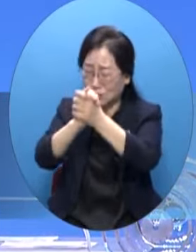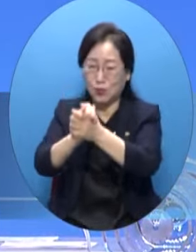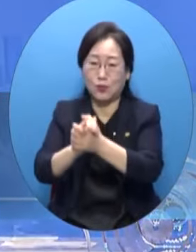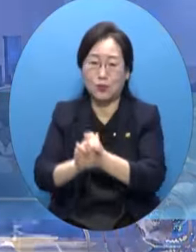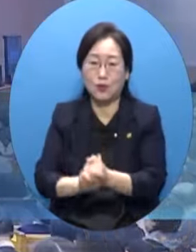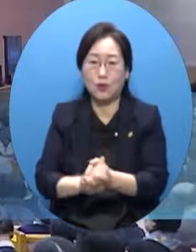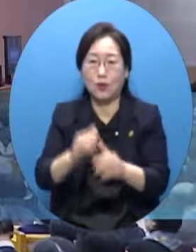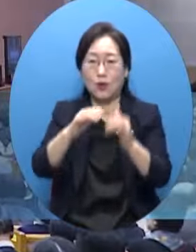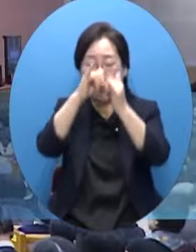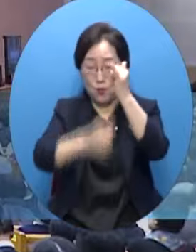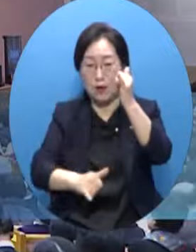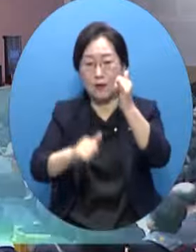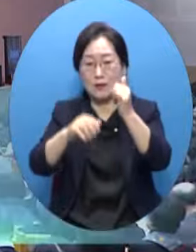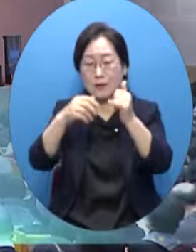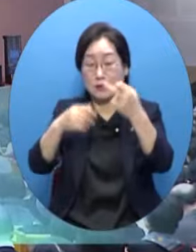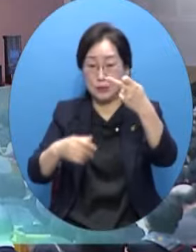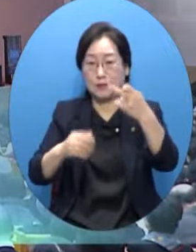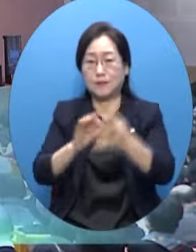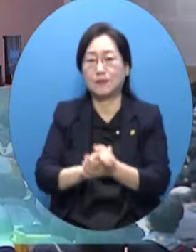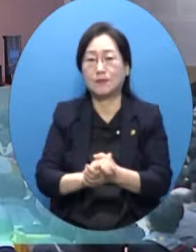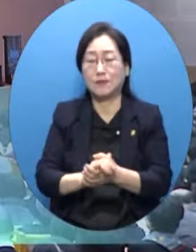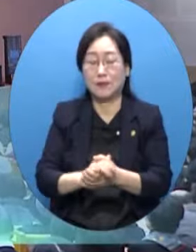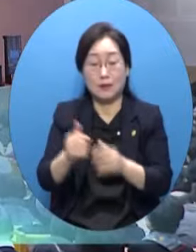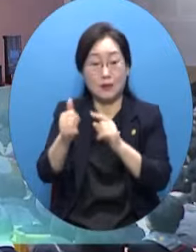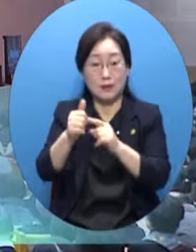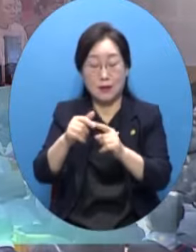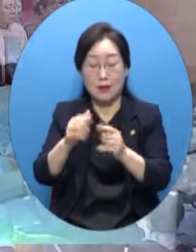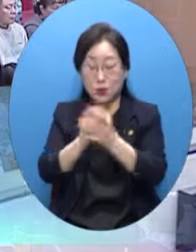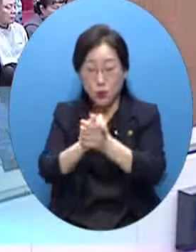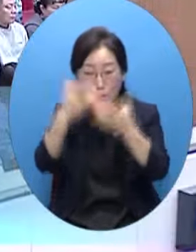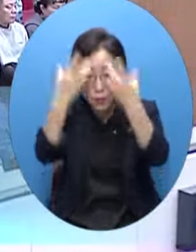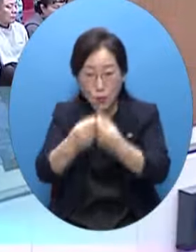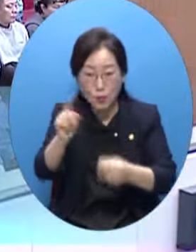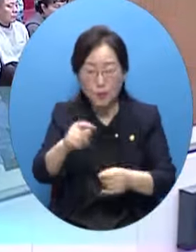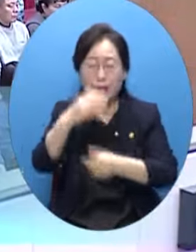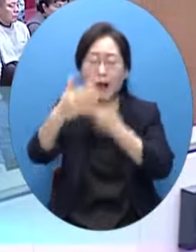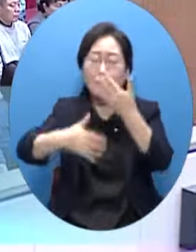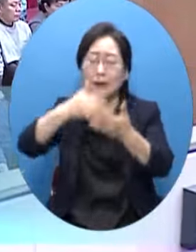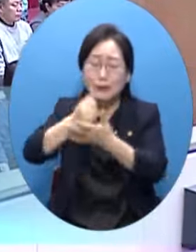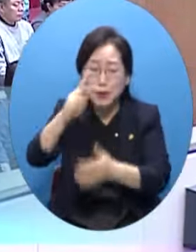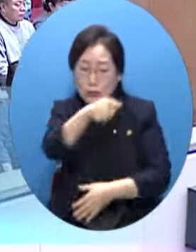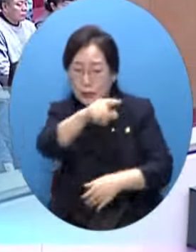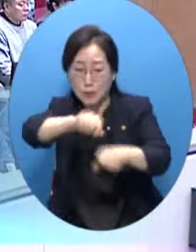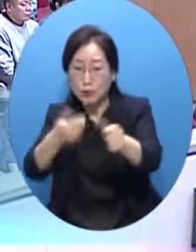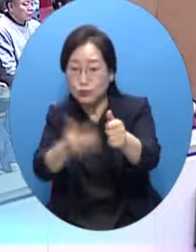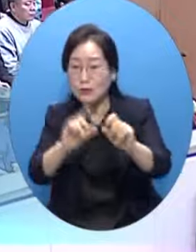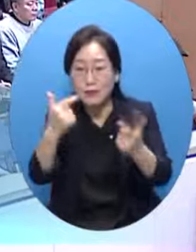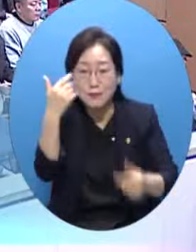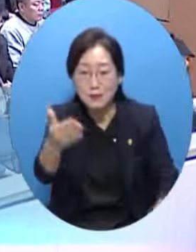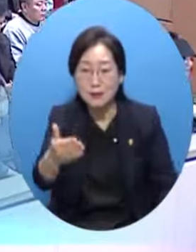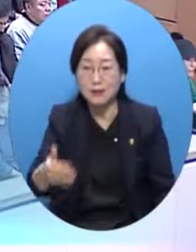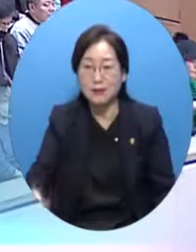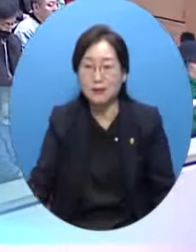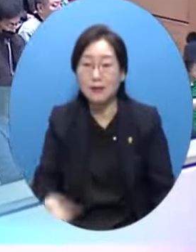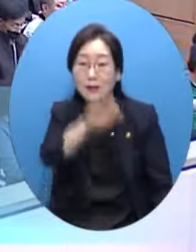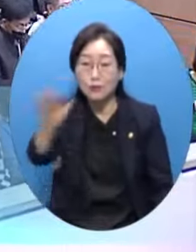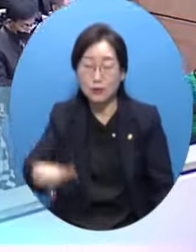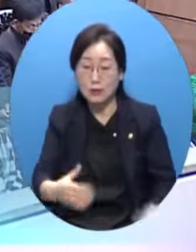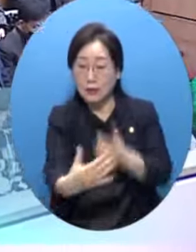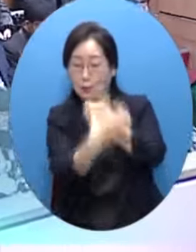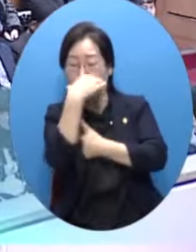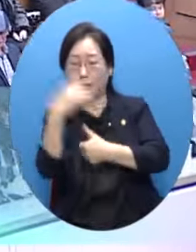역대하 6장 12절에 그런 이와 같이 기도했습니다. 우리 하나님이여 그들을 징벌하지 아니하시나이까? 우리를 치러